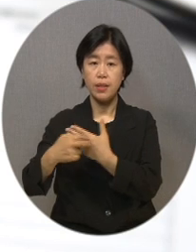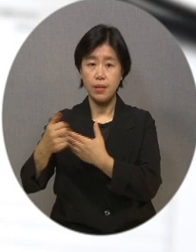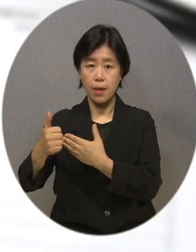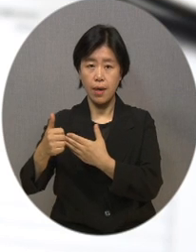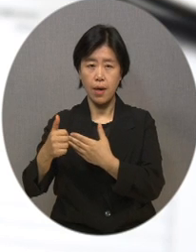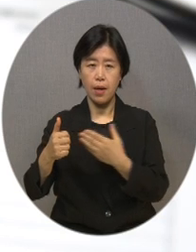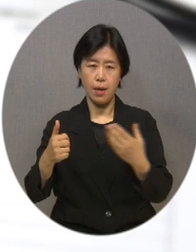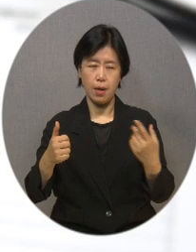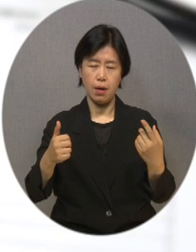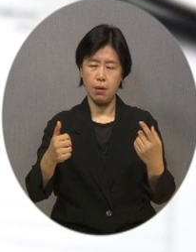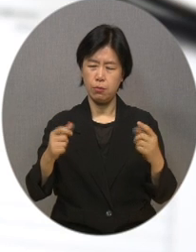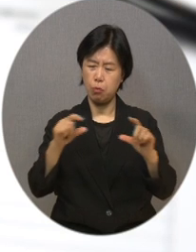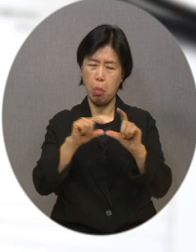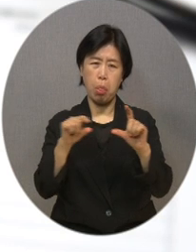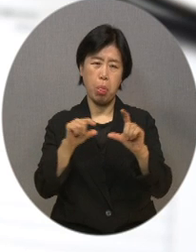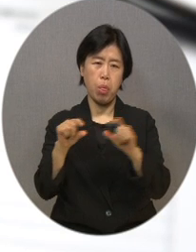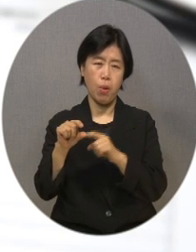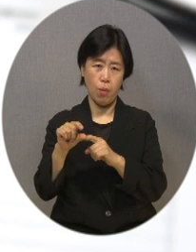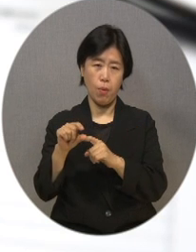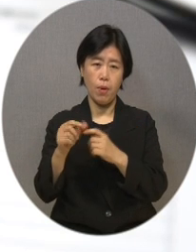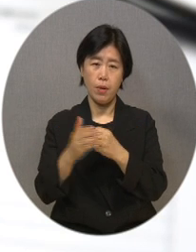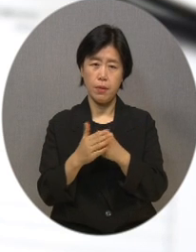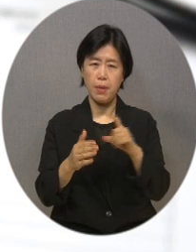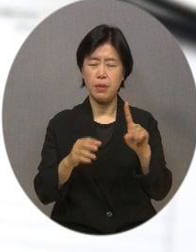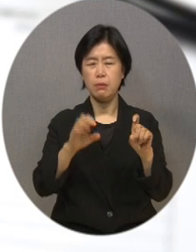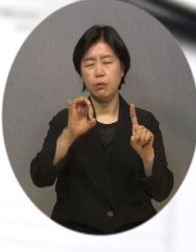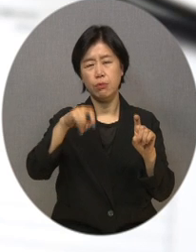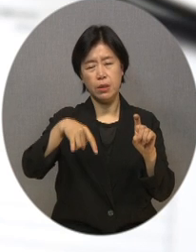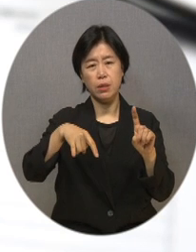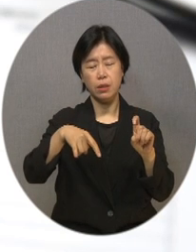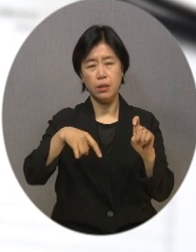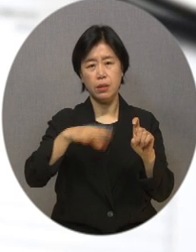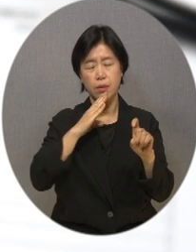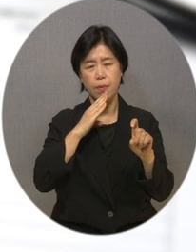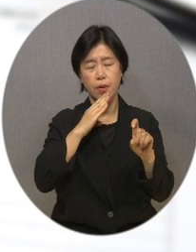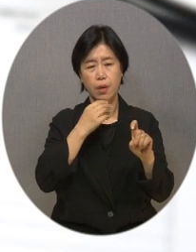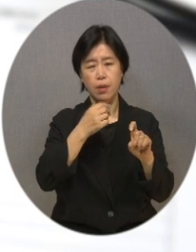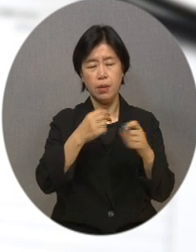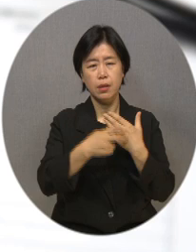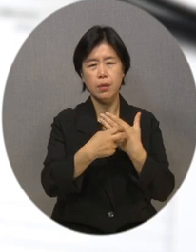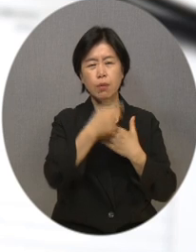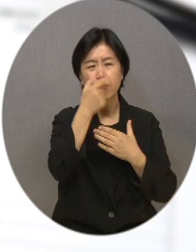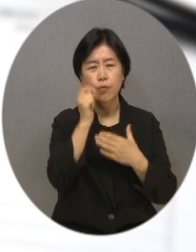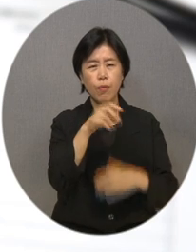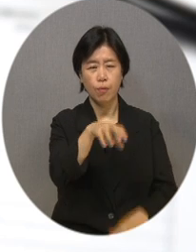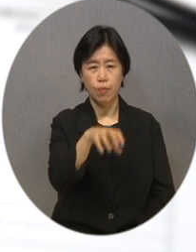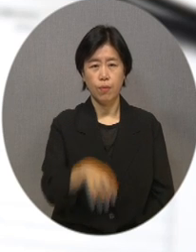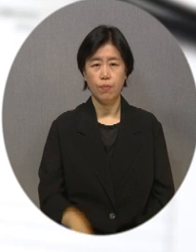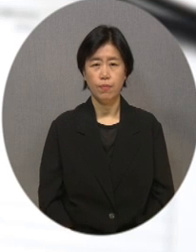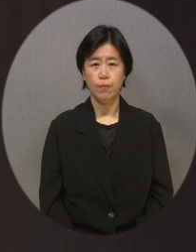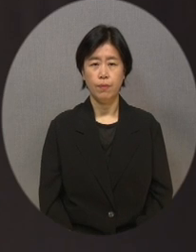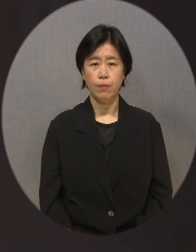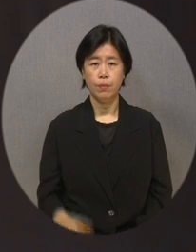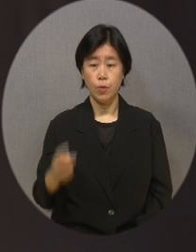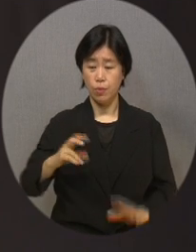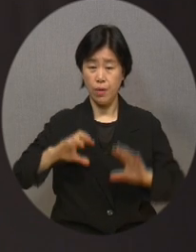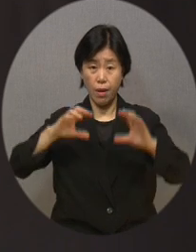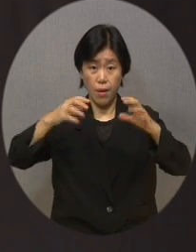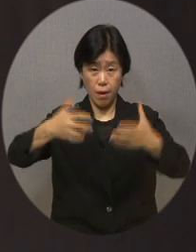굉장히 약한 부분입니다. 또 우리가 이 전 세계적인 차원에서 놓고 봤을 때